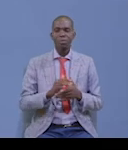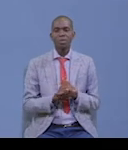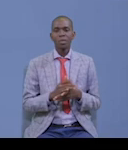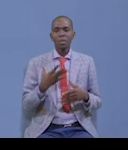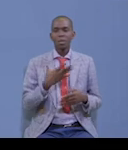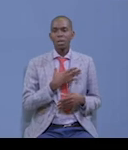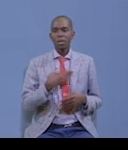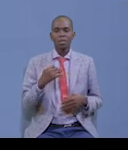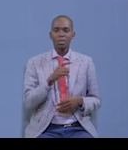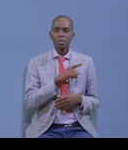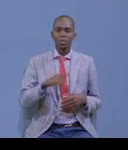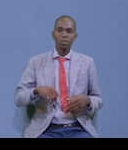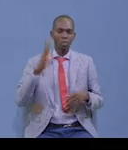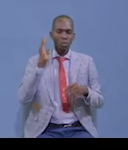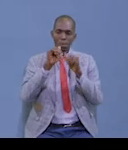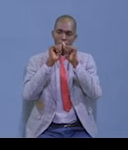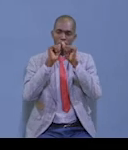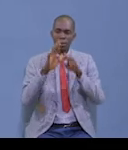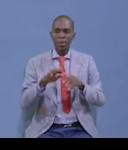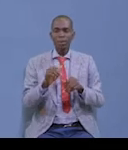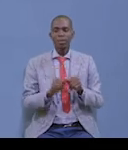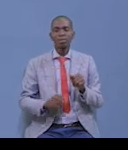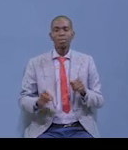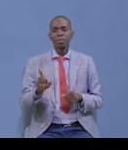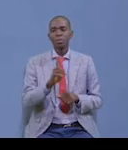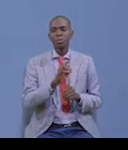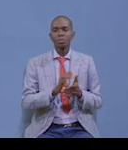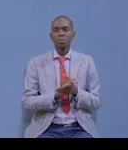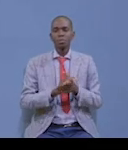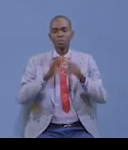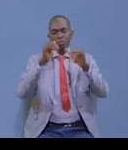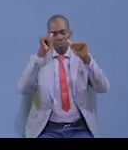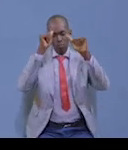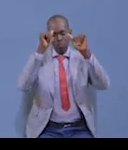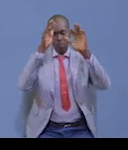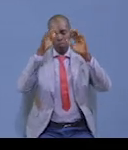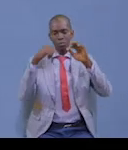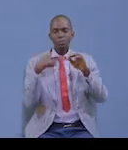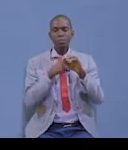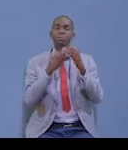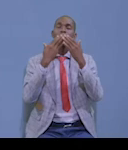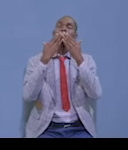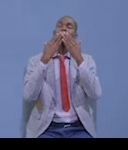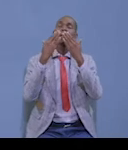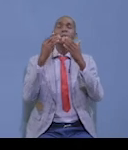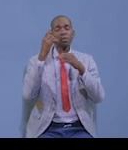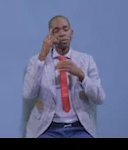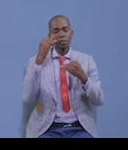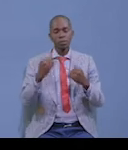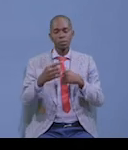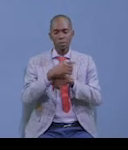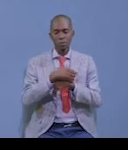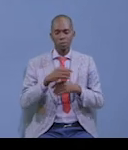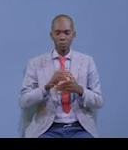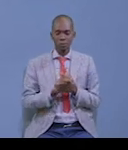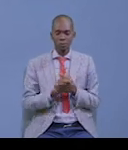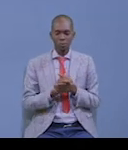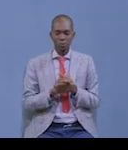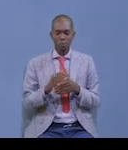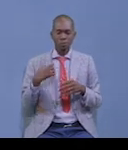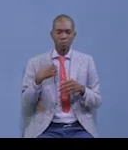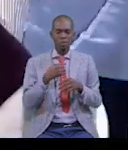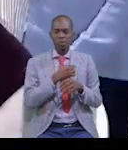విల్ బ్లెస్ ఎవరీవన్. ప్రభు ప్రతి ఒక్కరిని దీవిస్తారు. ఫాదర్ వి థాంక్ యు ఫర్ టుడే. తండ్రి, ఈ రోజు కొరకై మీకు